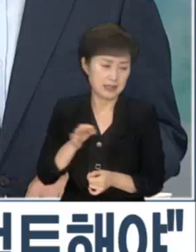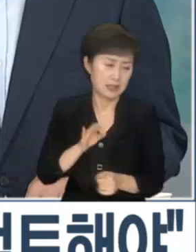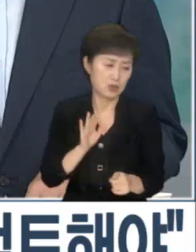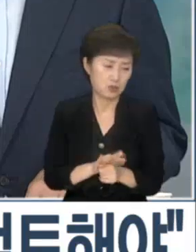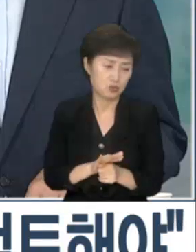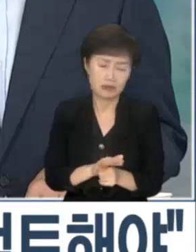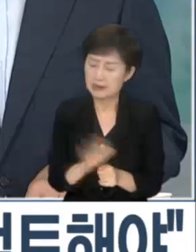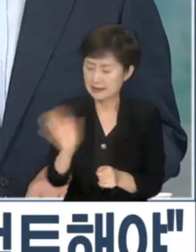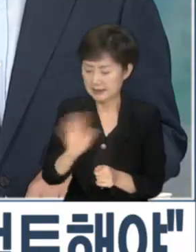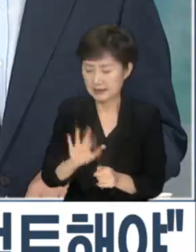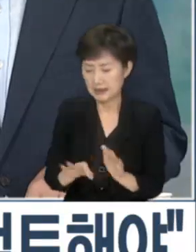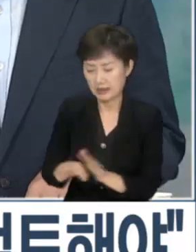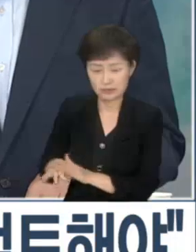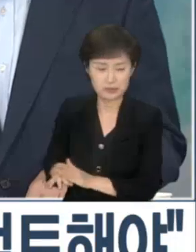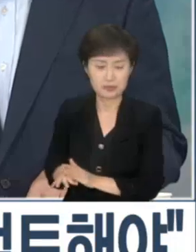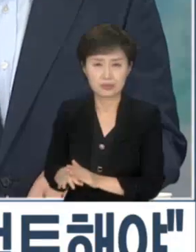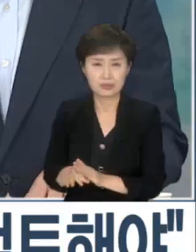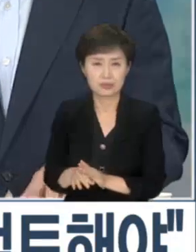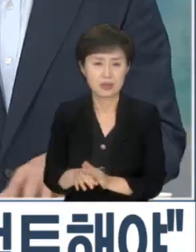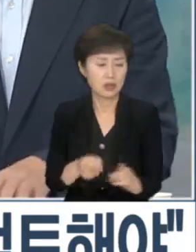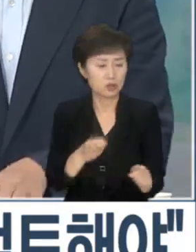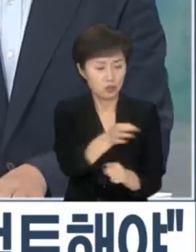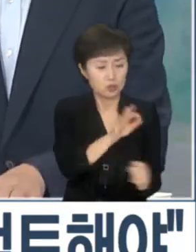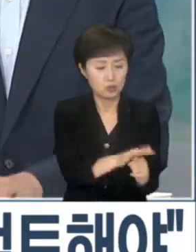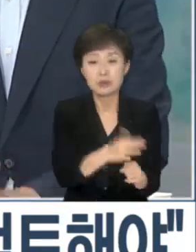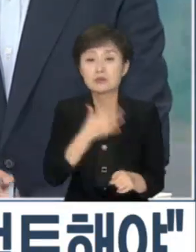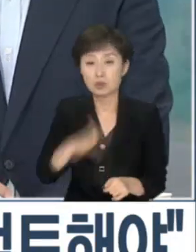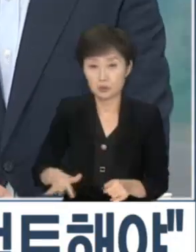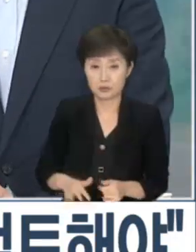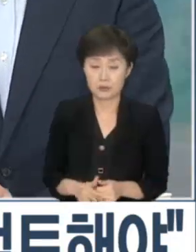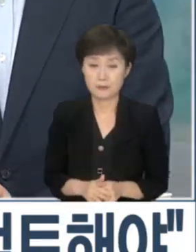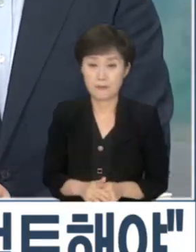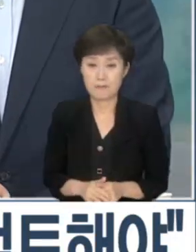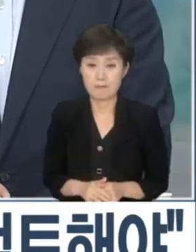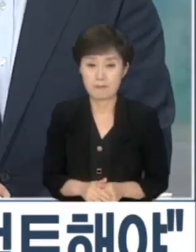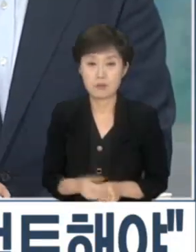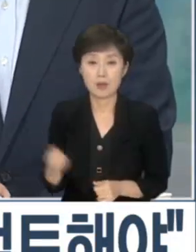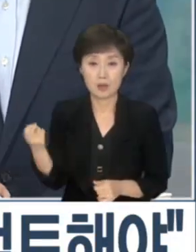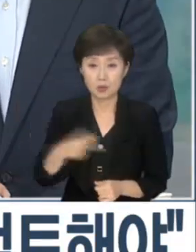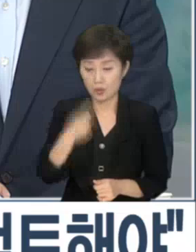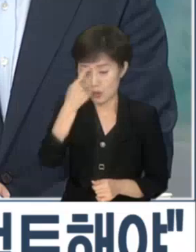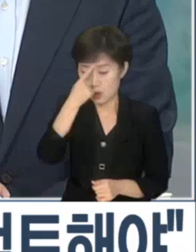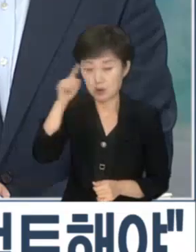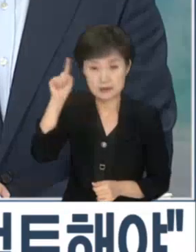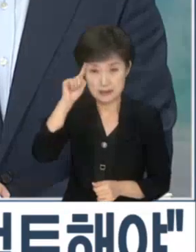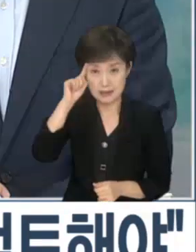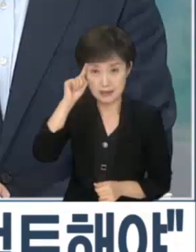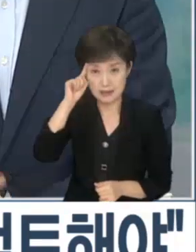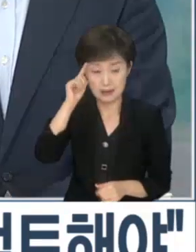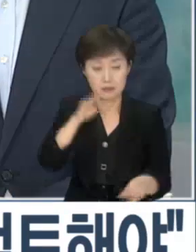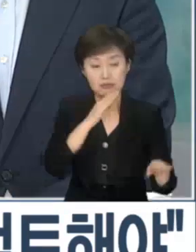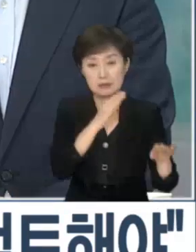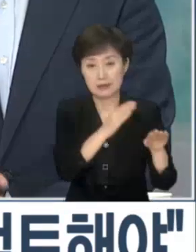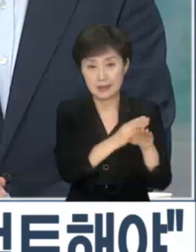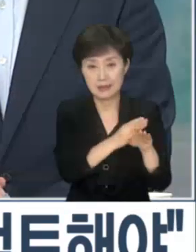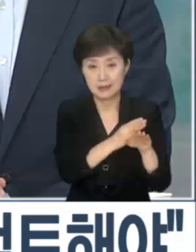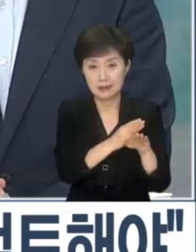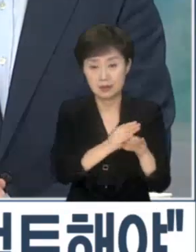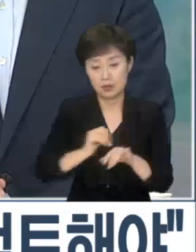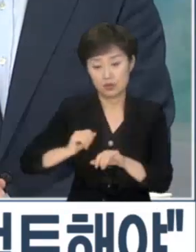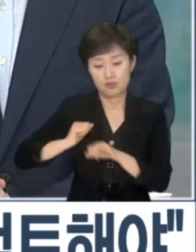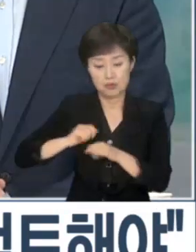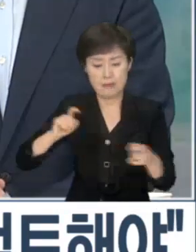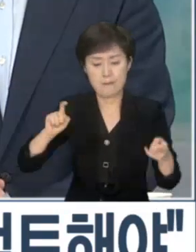할 수 없었던 상황이었다라는 부분을 하기 시키고 러시아와 북한이 군사적으로